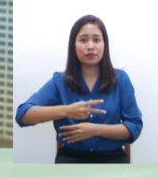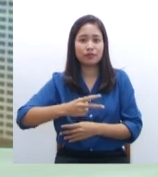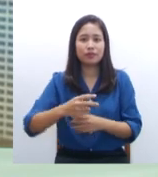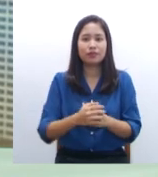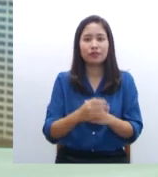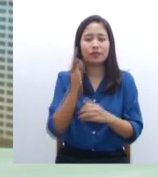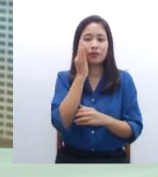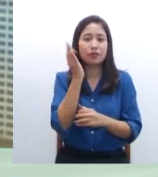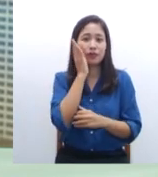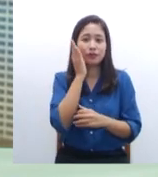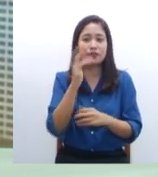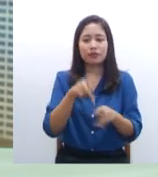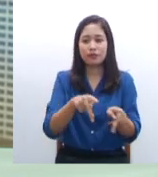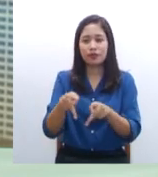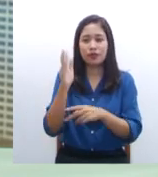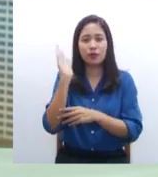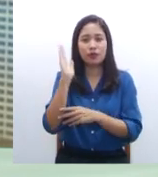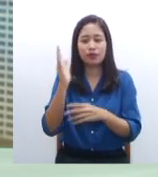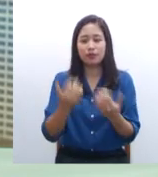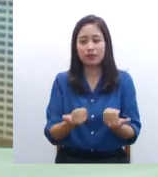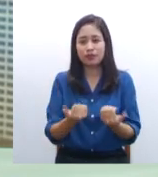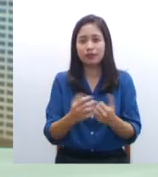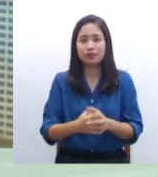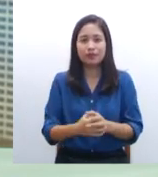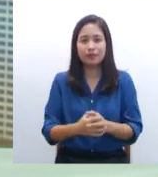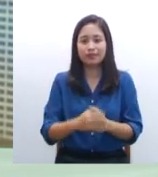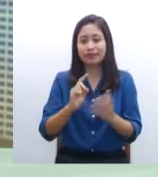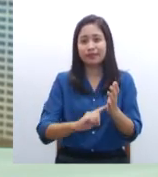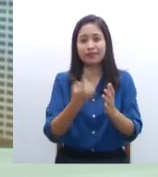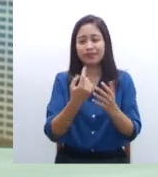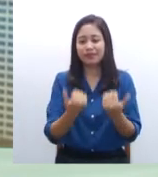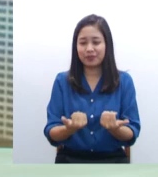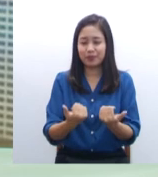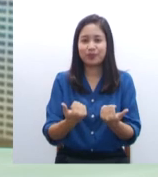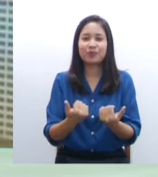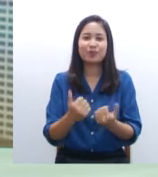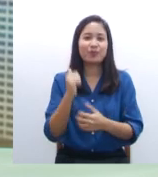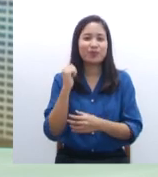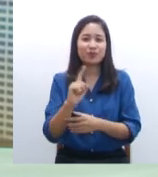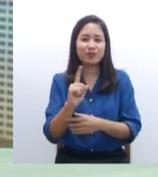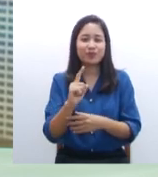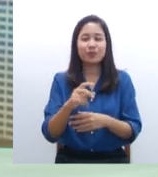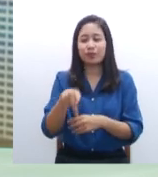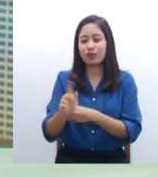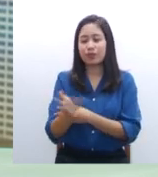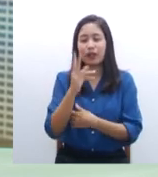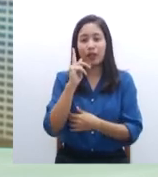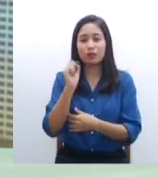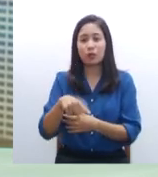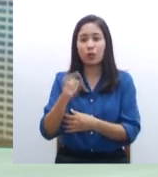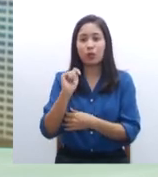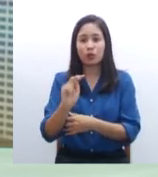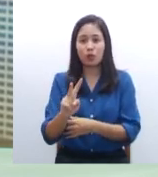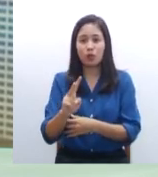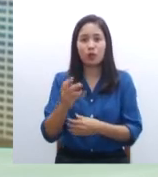และดิฉันสุวิมลอินทรีย์พิธีกรในรายการนะคะในช่วงแรกของรายการนี้เช่นเคยค่ะทางรายการพุธเช้าข่าวสปทของเรานะคะ